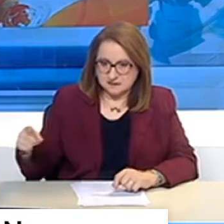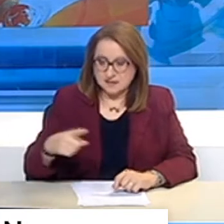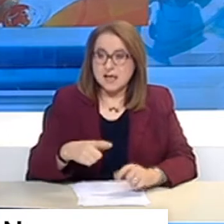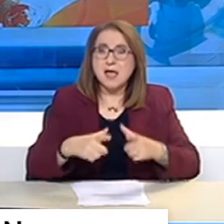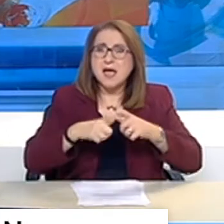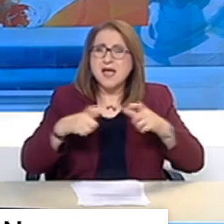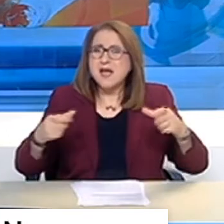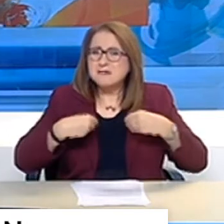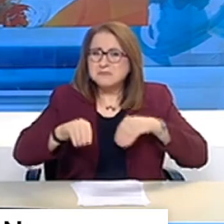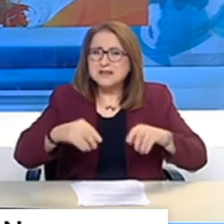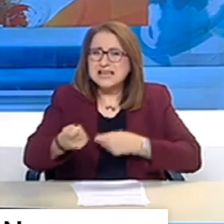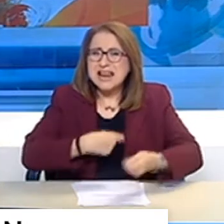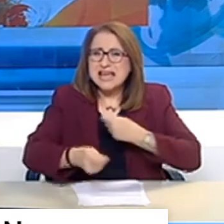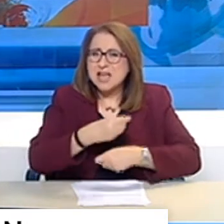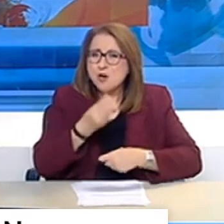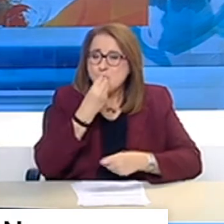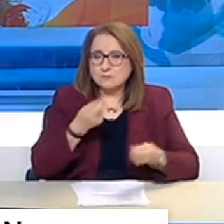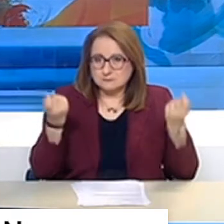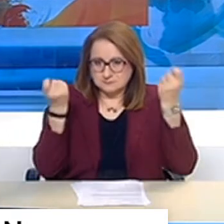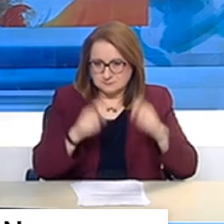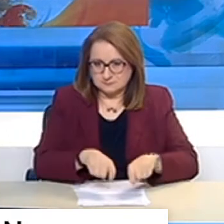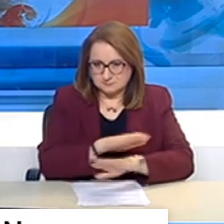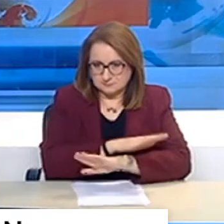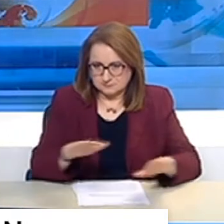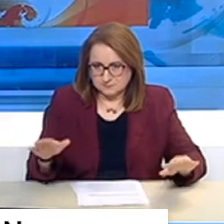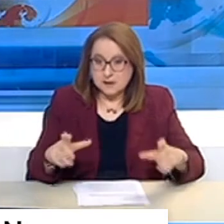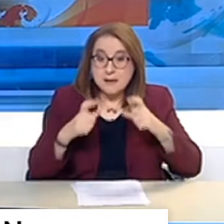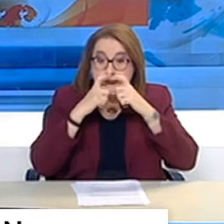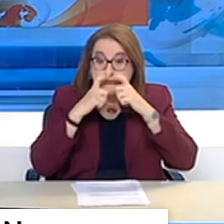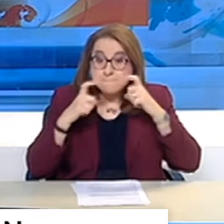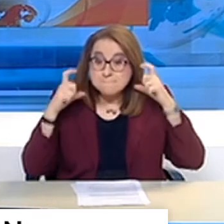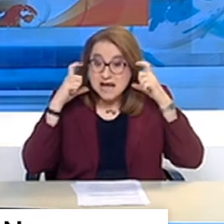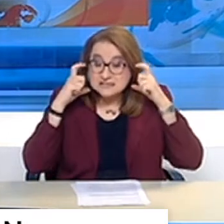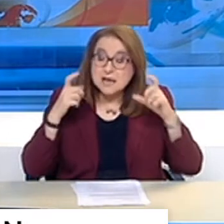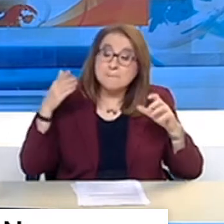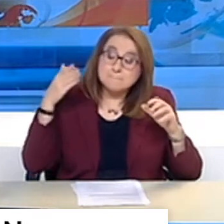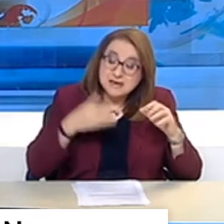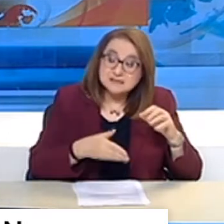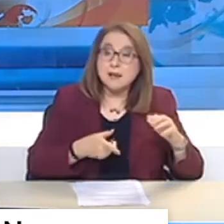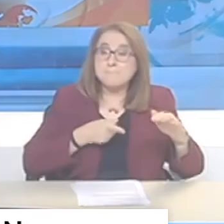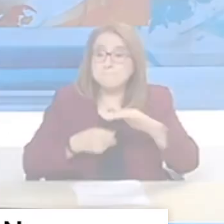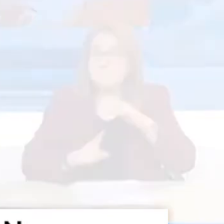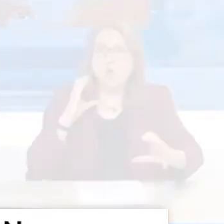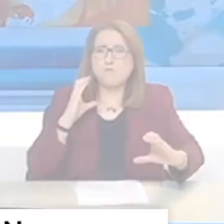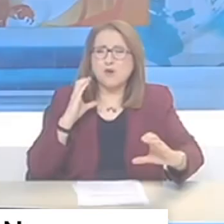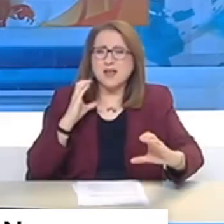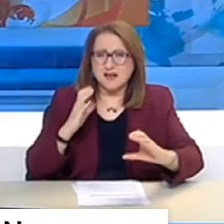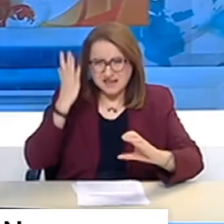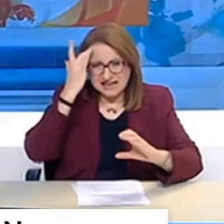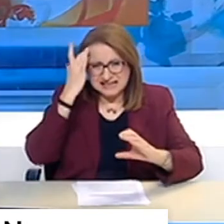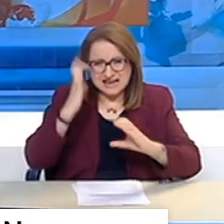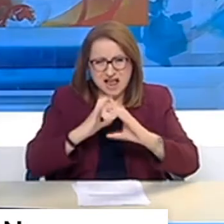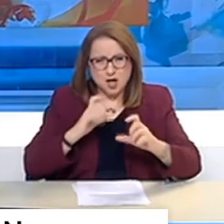κηλικίων. Θα είναι προαιρετική η χρήση της μάσκας στην τάξη και στα μέσα μεταφοράς των μαθητών.